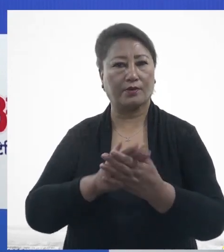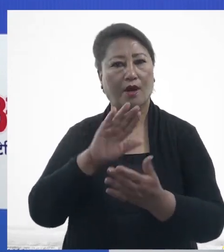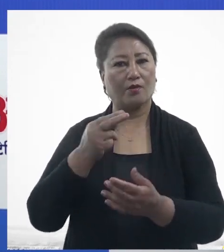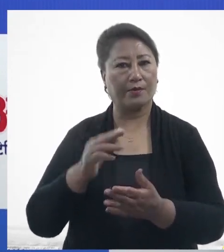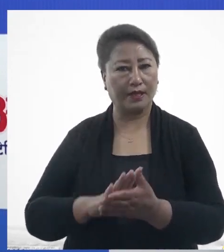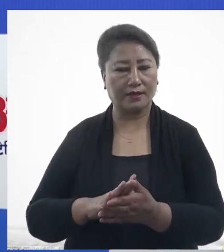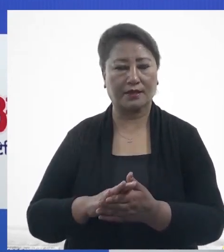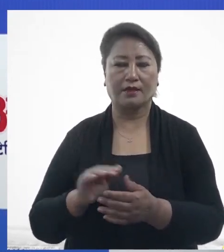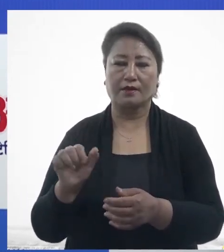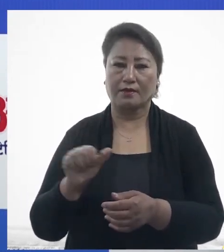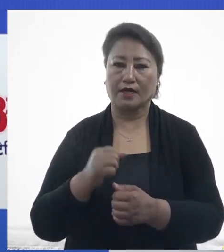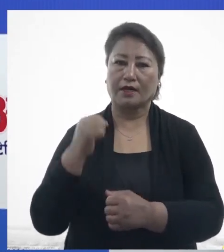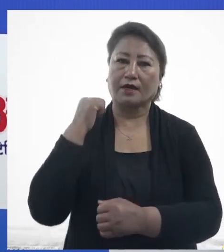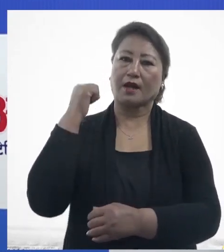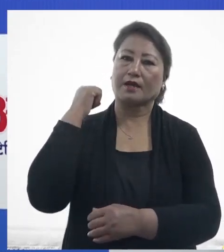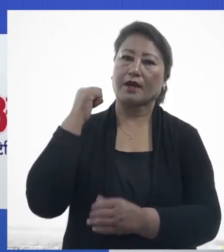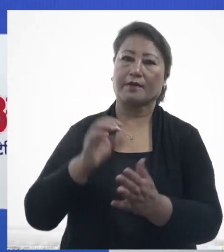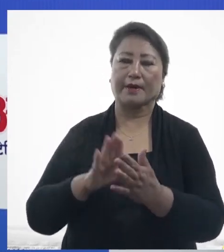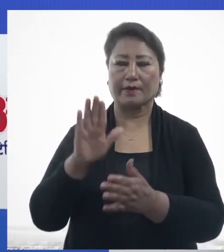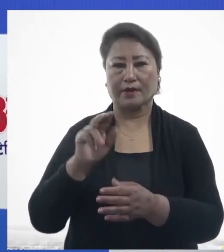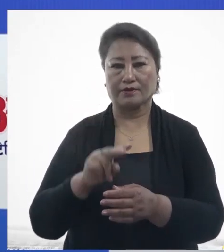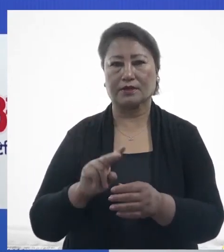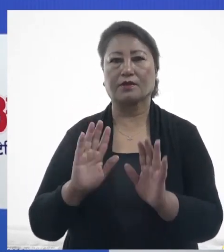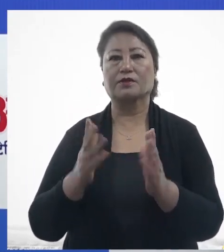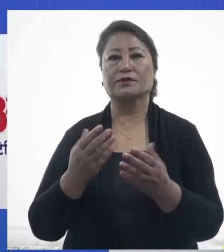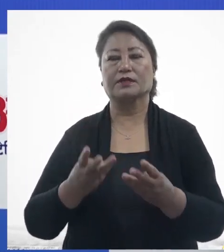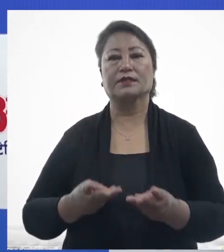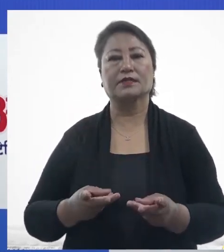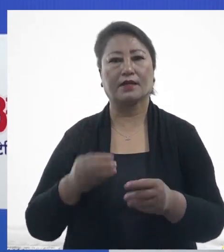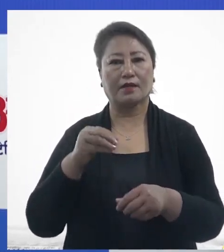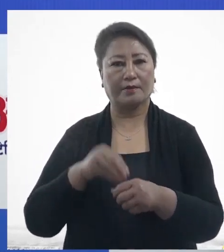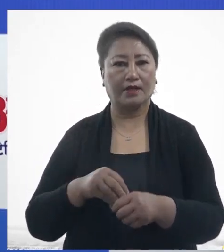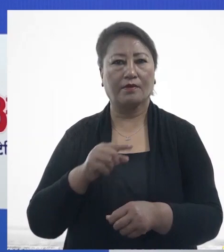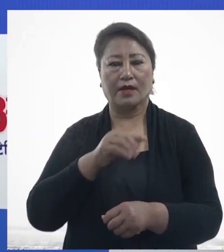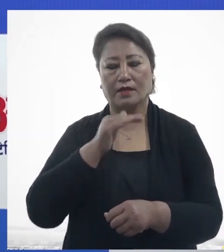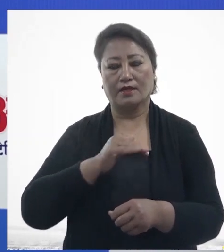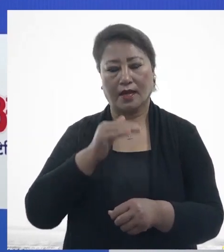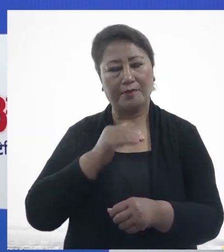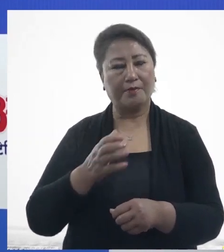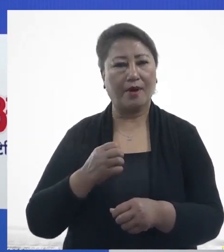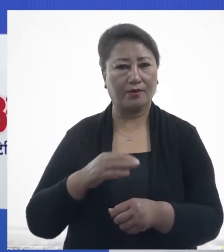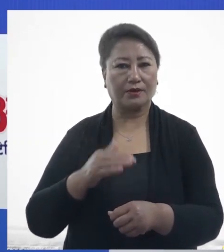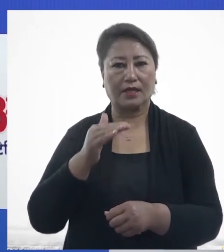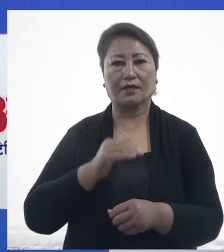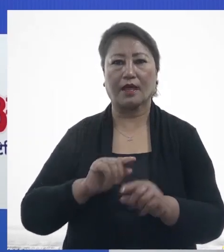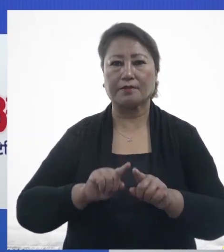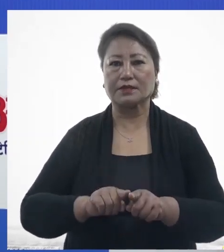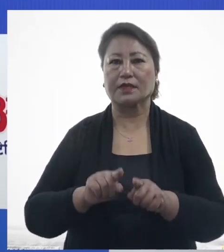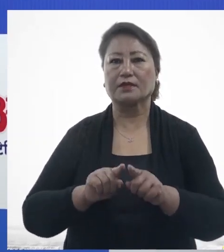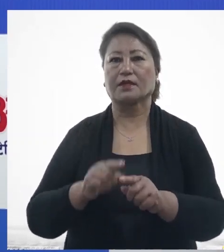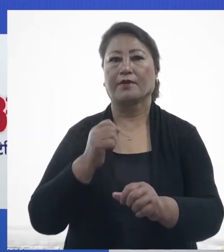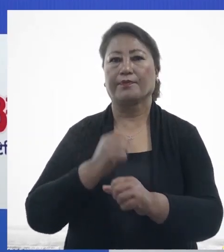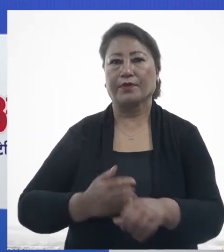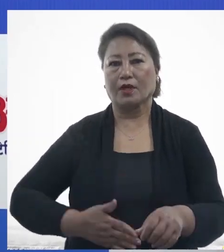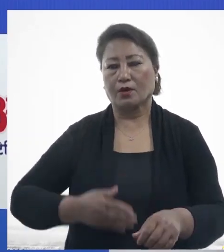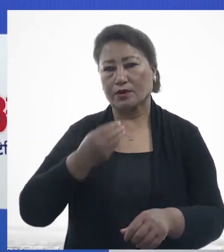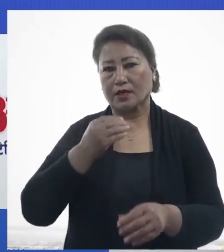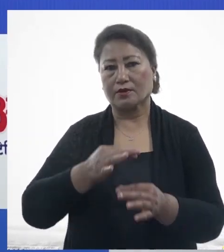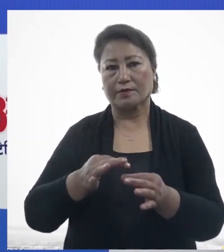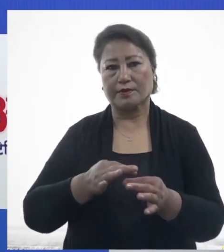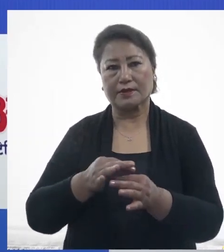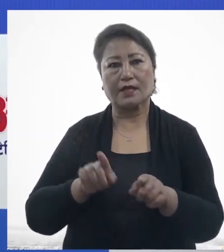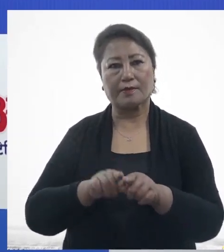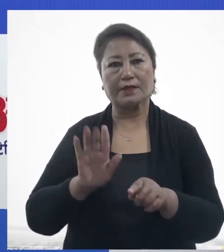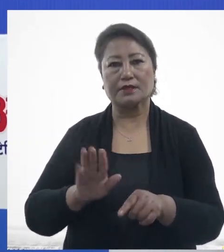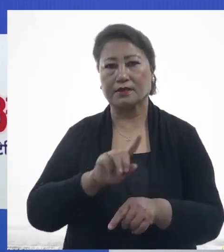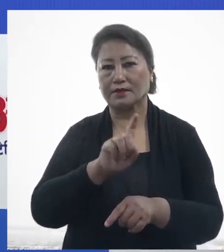अलि टाढा टाढाबाट पनि आउनु भएको छ कि कतिको सङ्ख्यामा उहाँले तालिम लिनुहुन्छ र तालिम सँगसँगै रोजगारको पनि व्यवस्था गर्नुभएको छ कि अलिकति